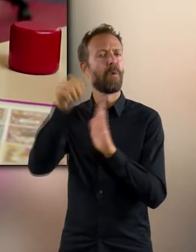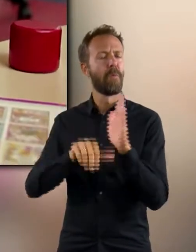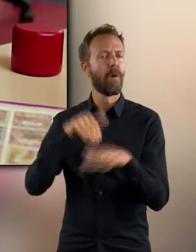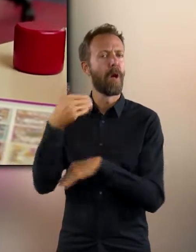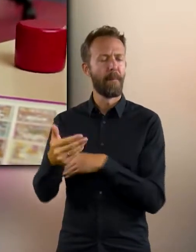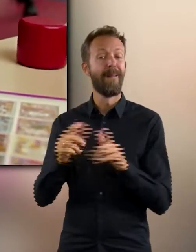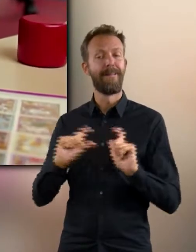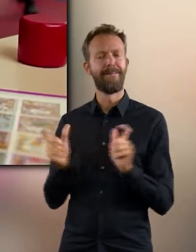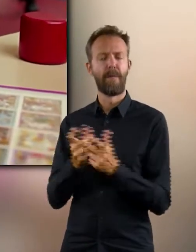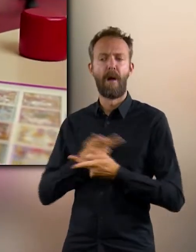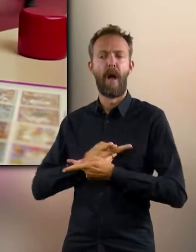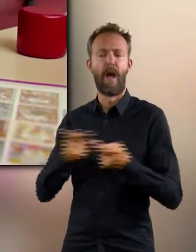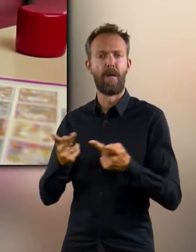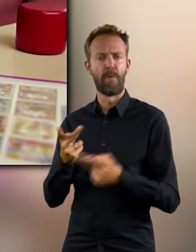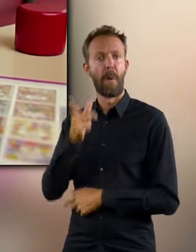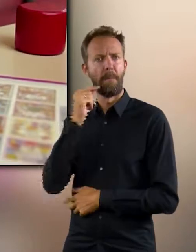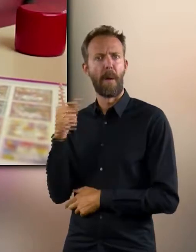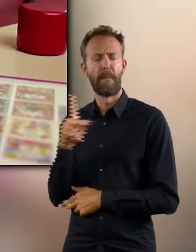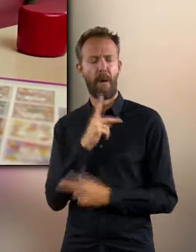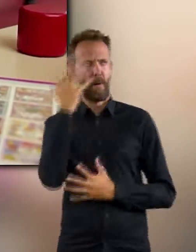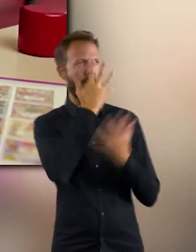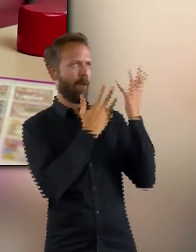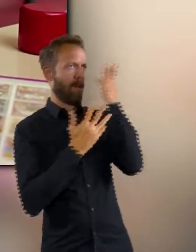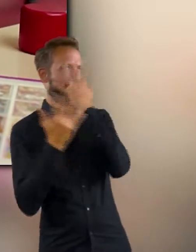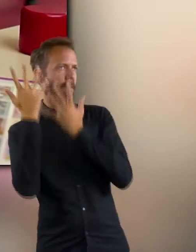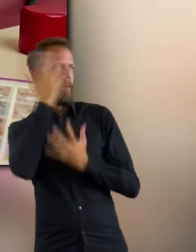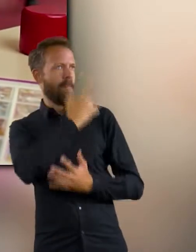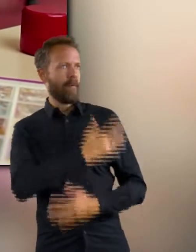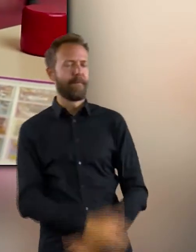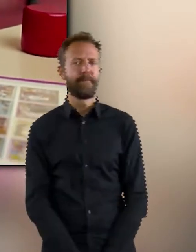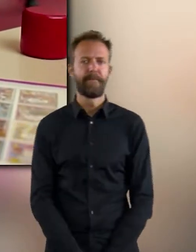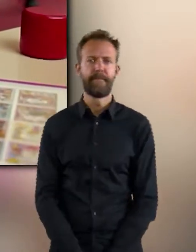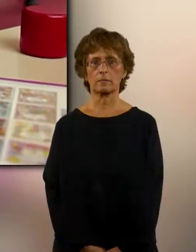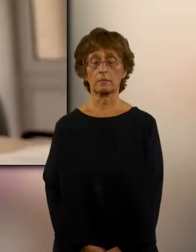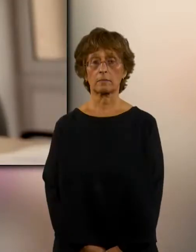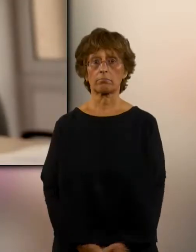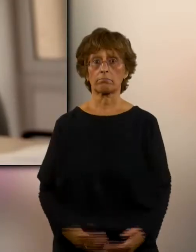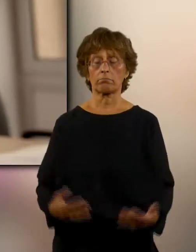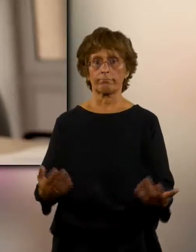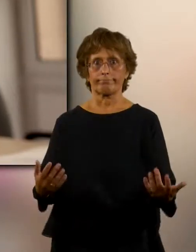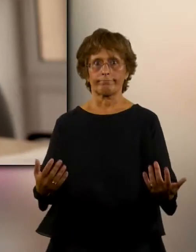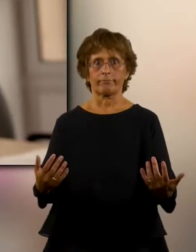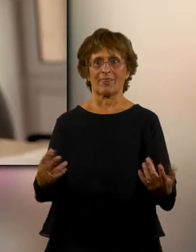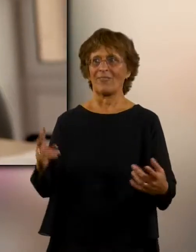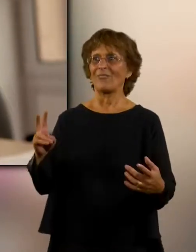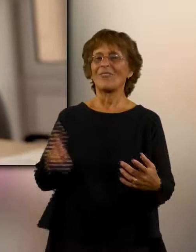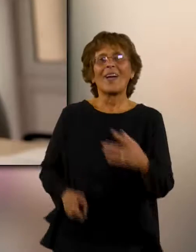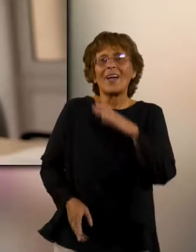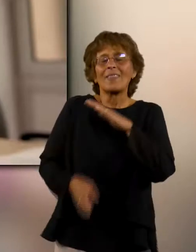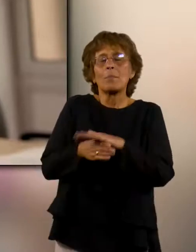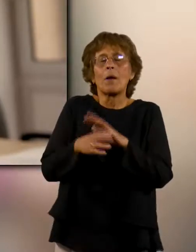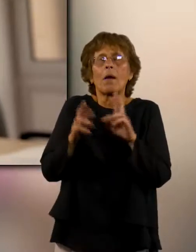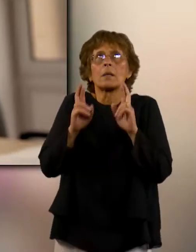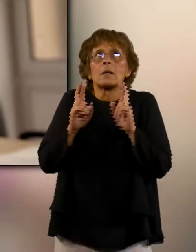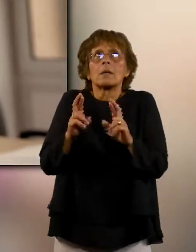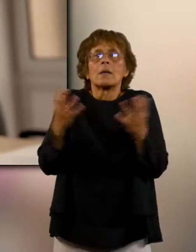tard, l'annonce du diagnostic bouleverse El Djilali, son papa. On avait un peu d'espoir, comme quoi il y avait un bouchon dans les